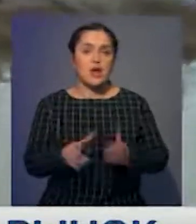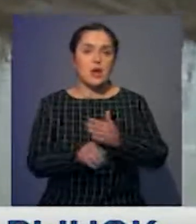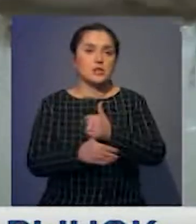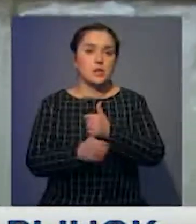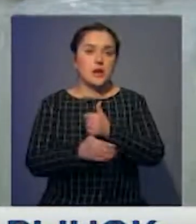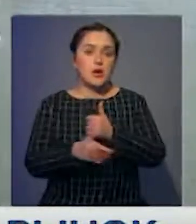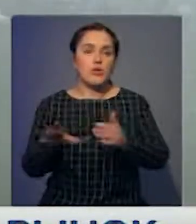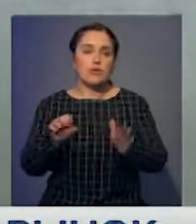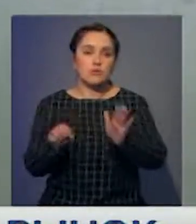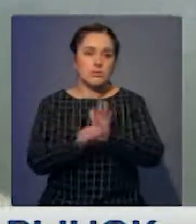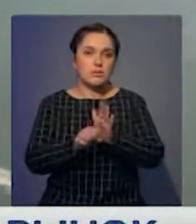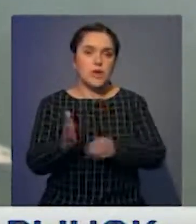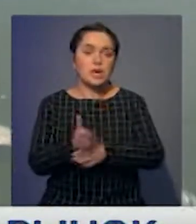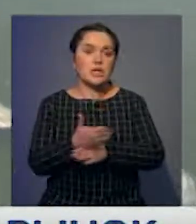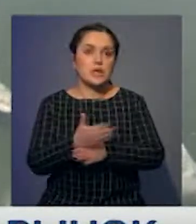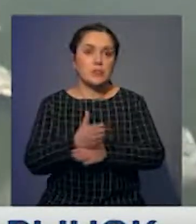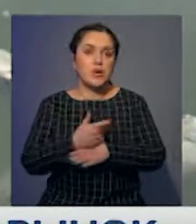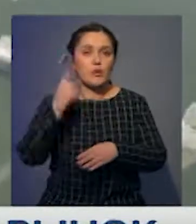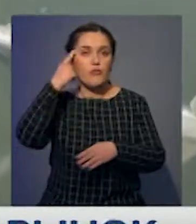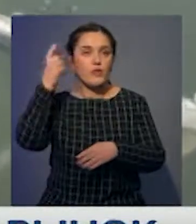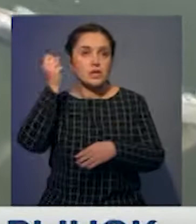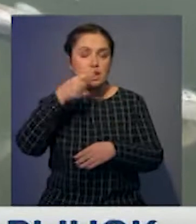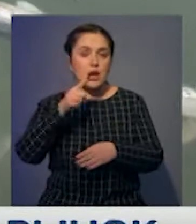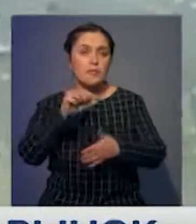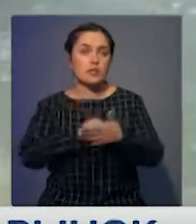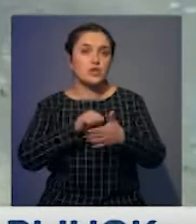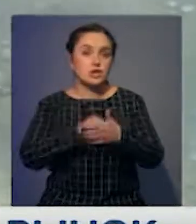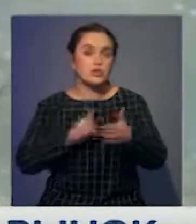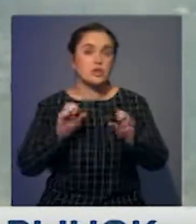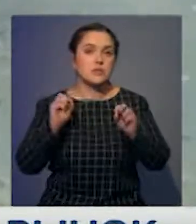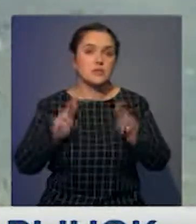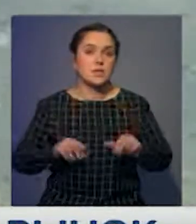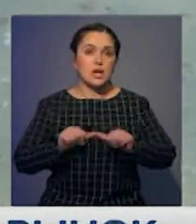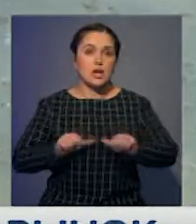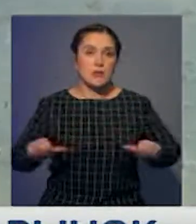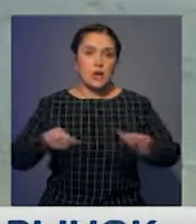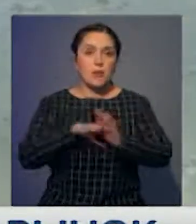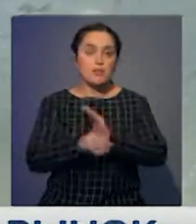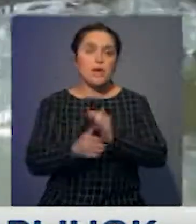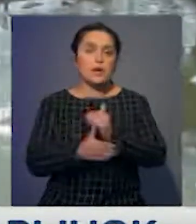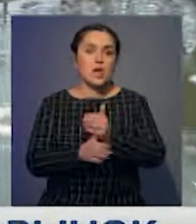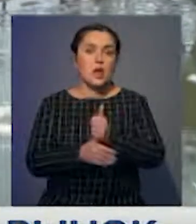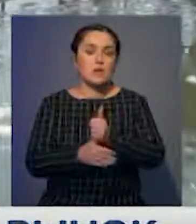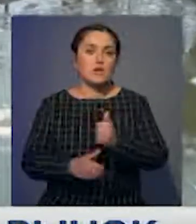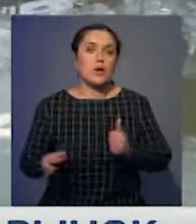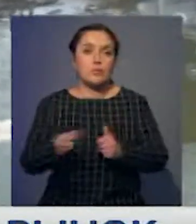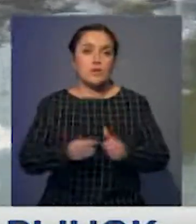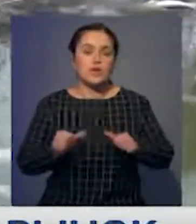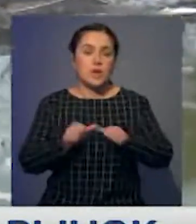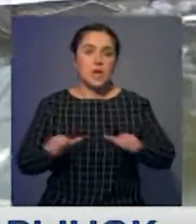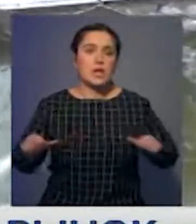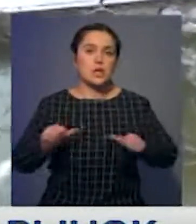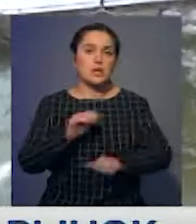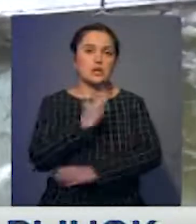территории Атырау произошел замор рыбы. Для выяснения ситуации была создана межведомственная комиссия при Атырауской областной территориальной инспекции